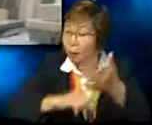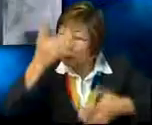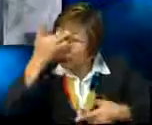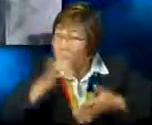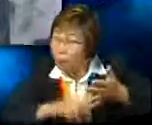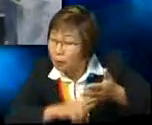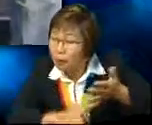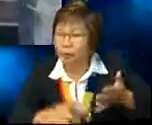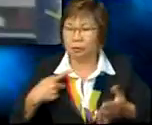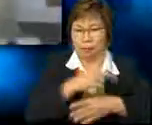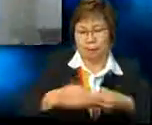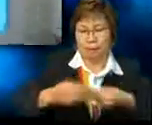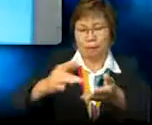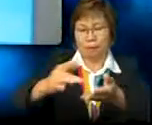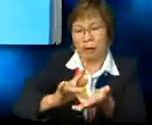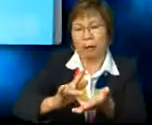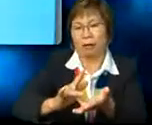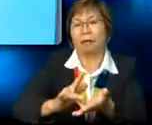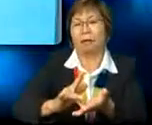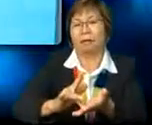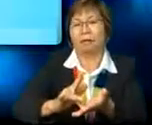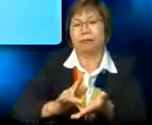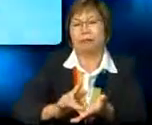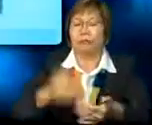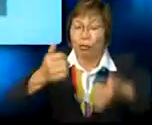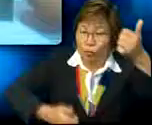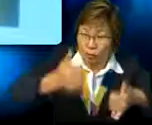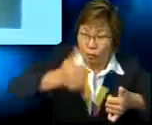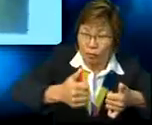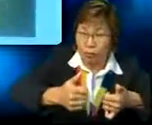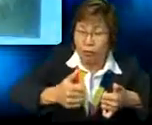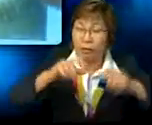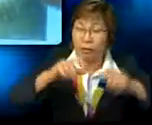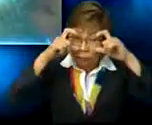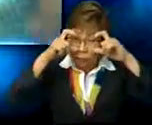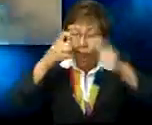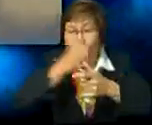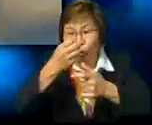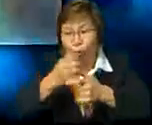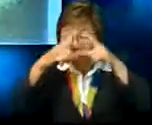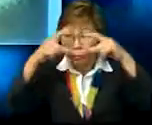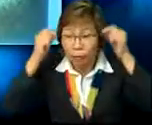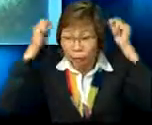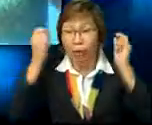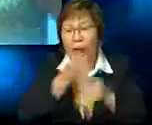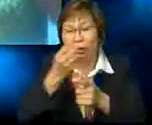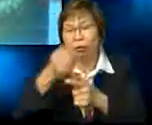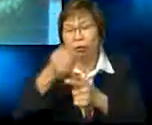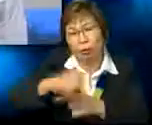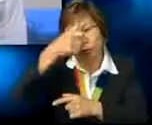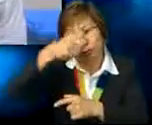hendaklah memberi rawatan yang sepatutnya, ya, sama ada ia memerlukan cermin mata ataupun memerlukan